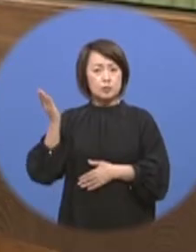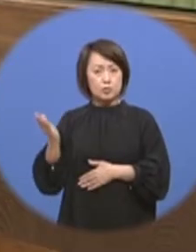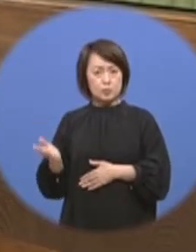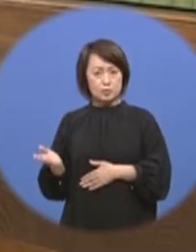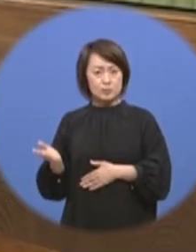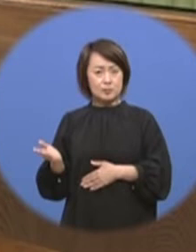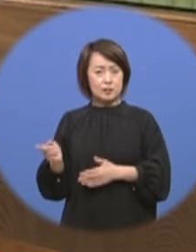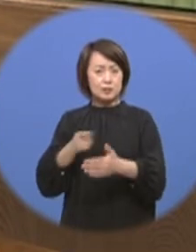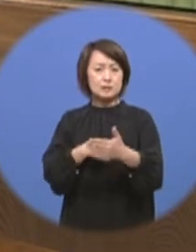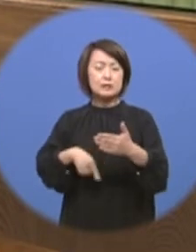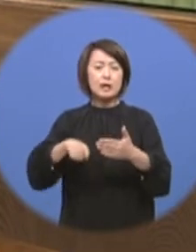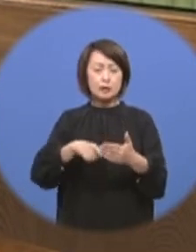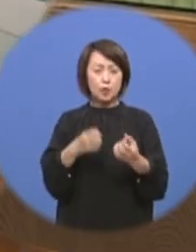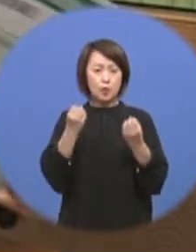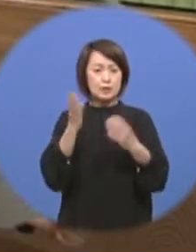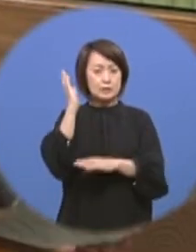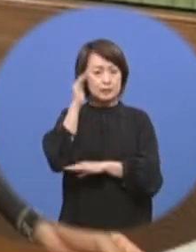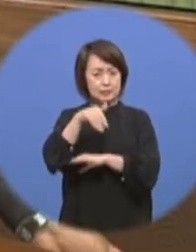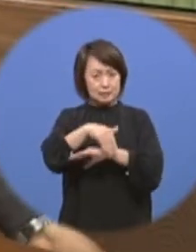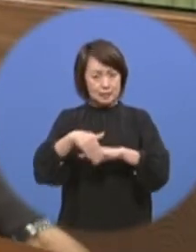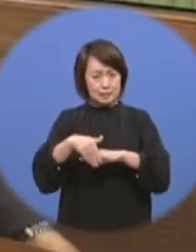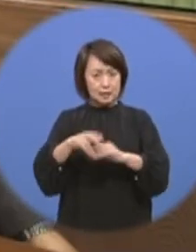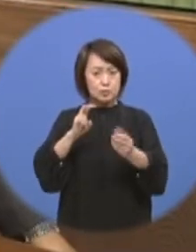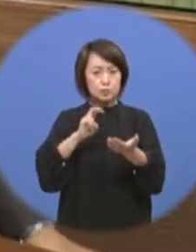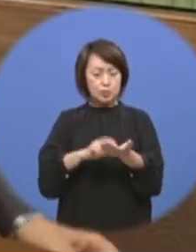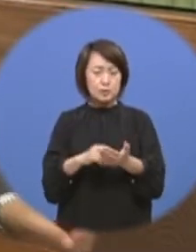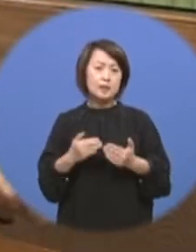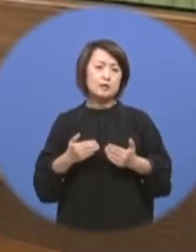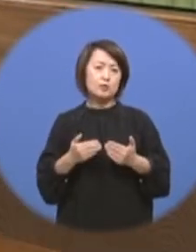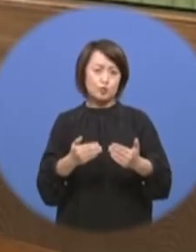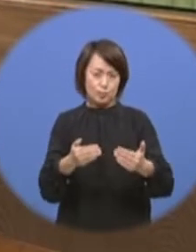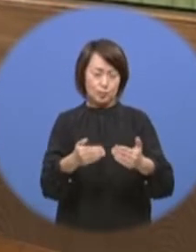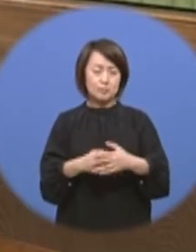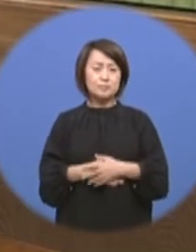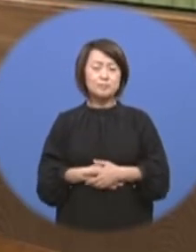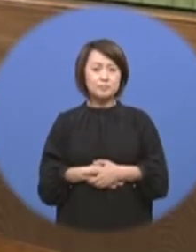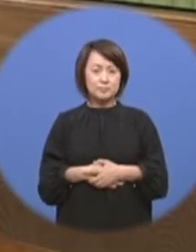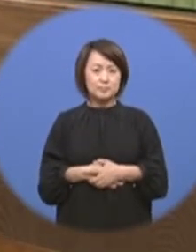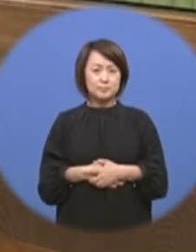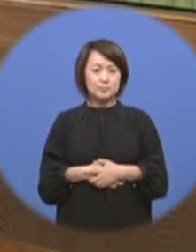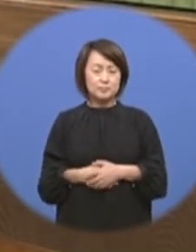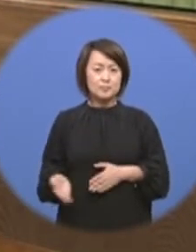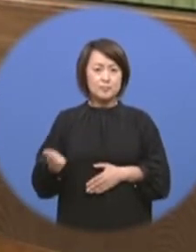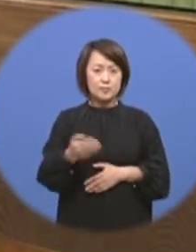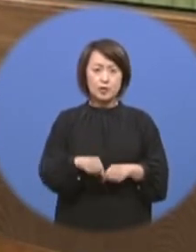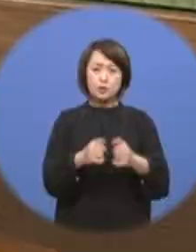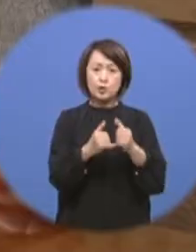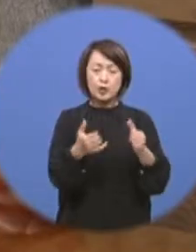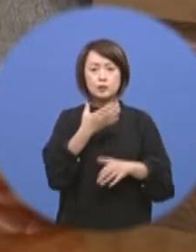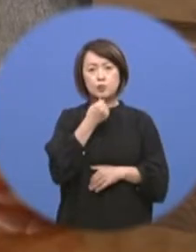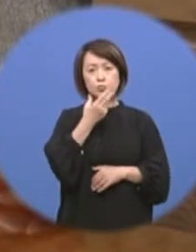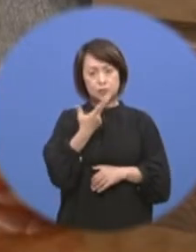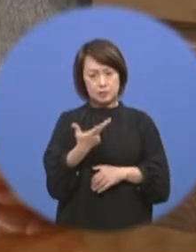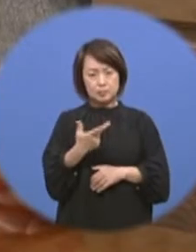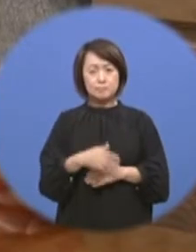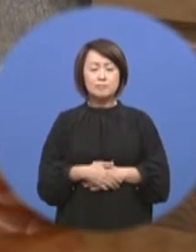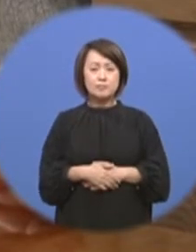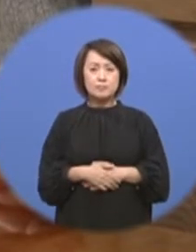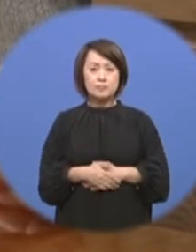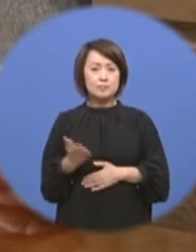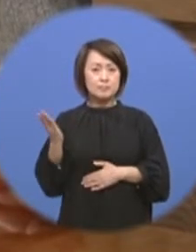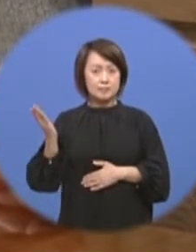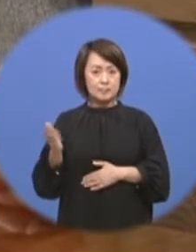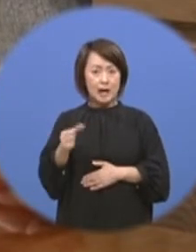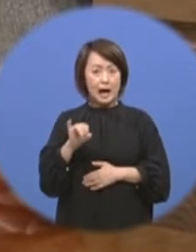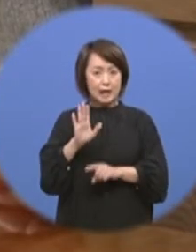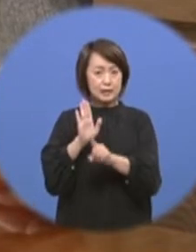を新創作として頑張ってやりますその月はですね障害者を9時ですあの子のよう